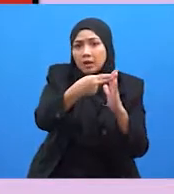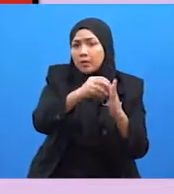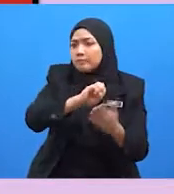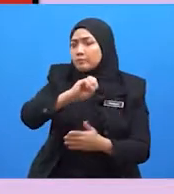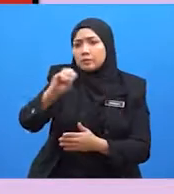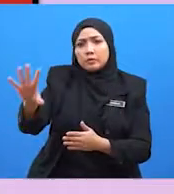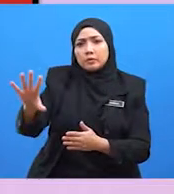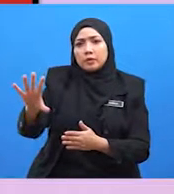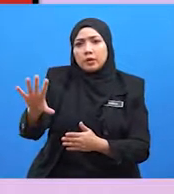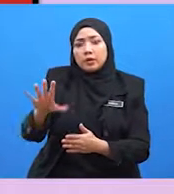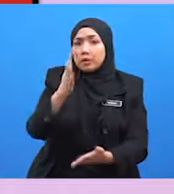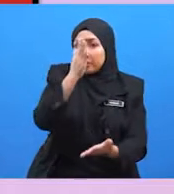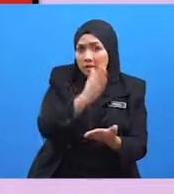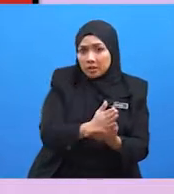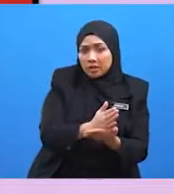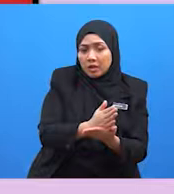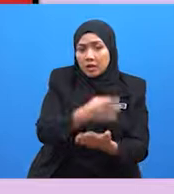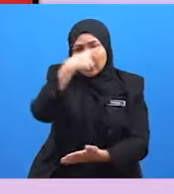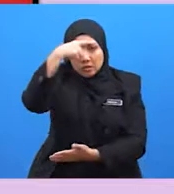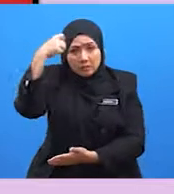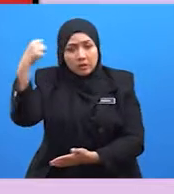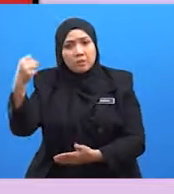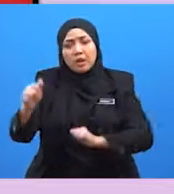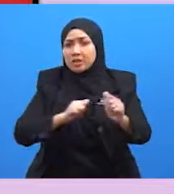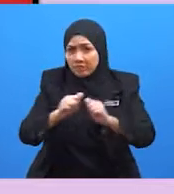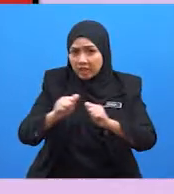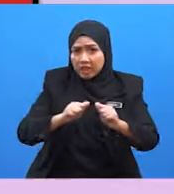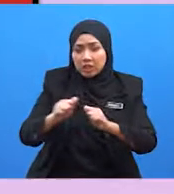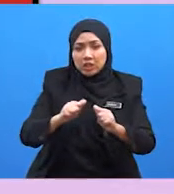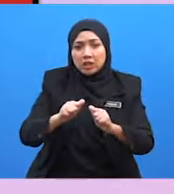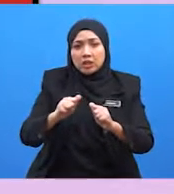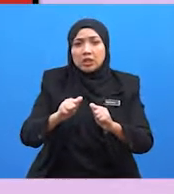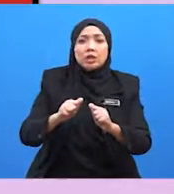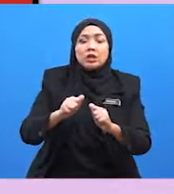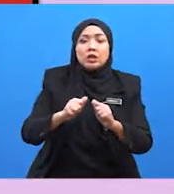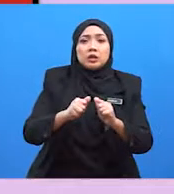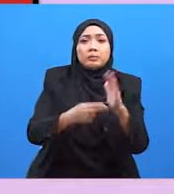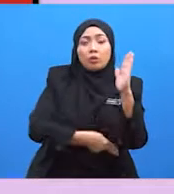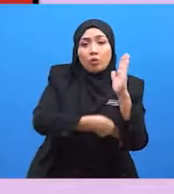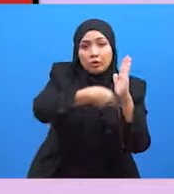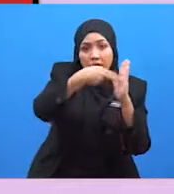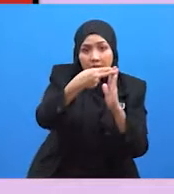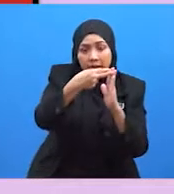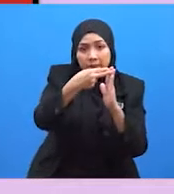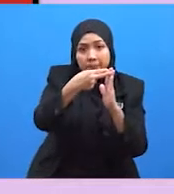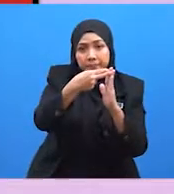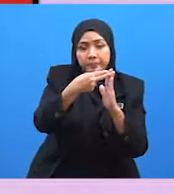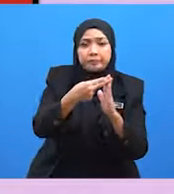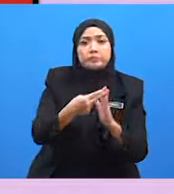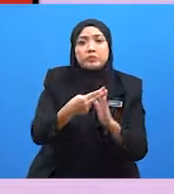gaji akibat aktiviti industri perhotelan yang menguncup kerana wabak